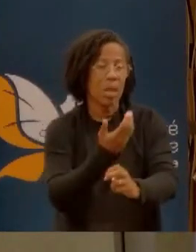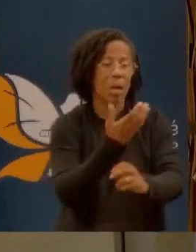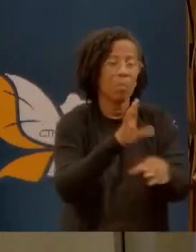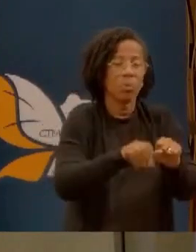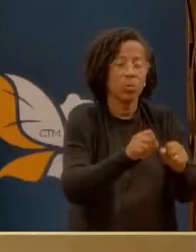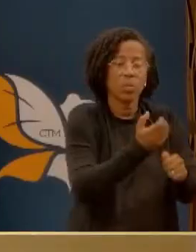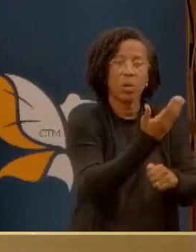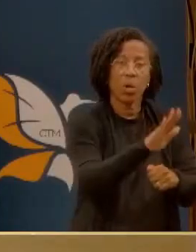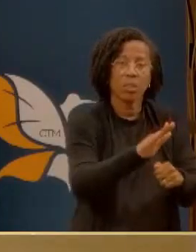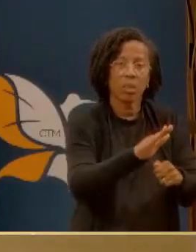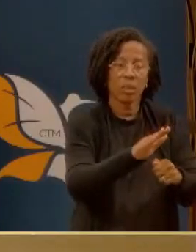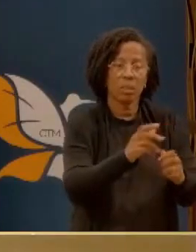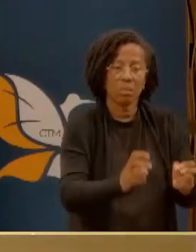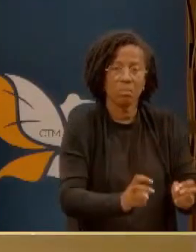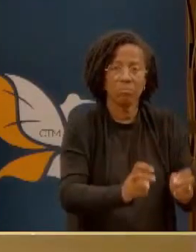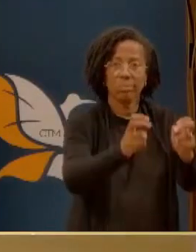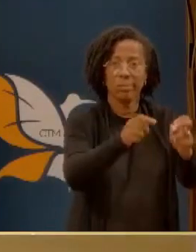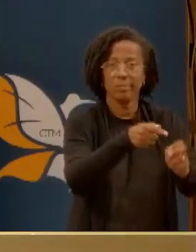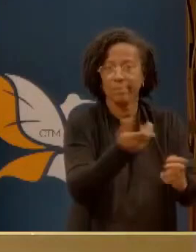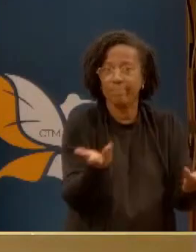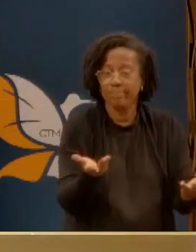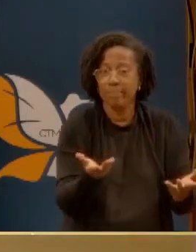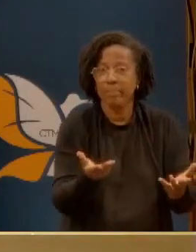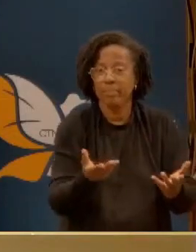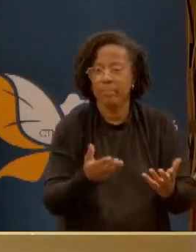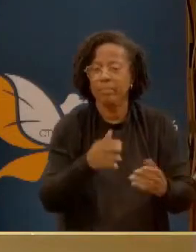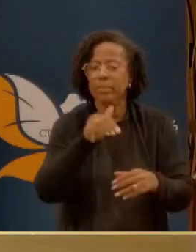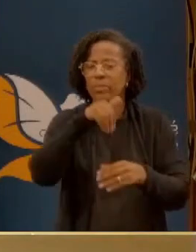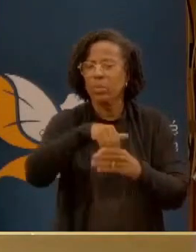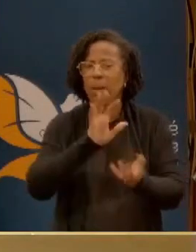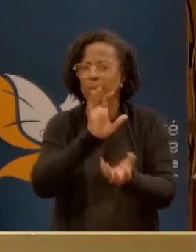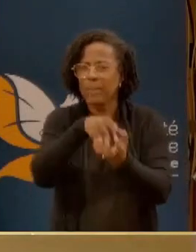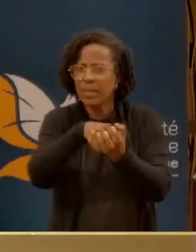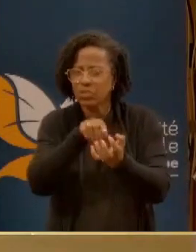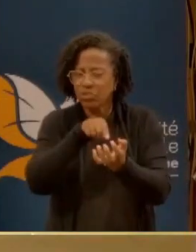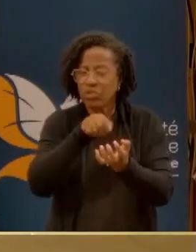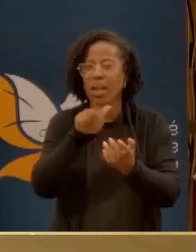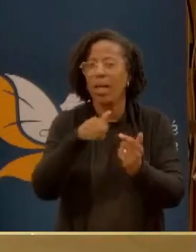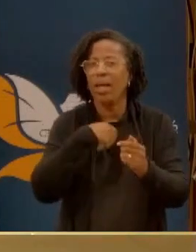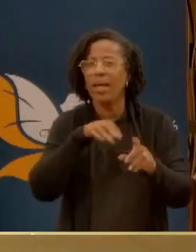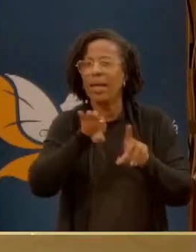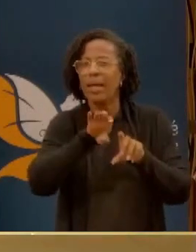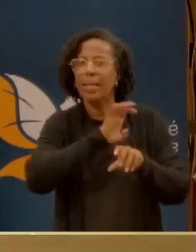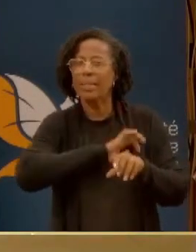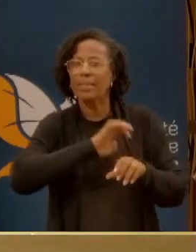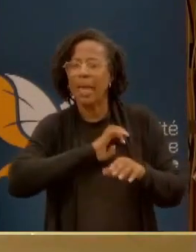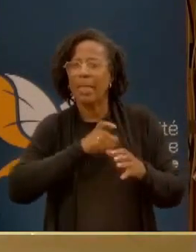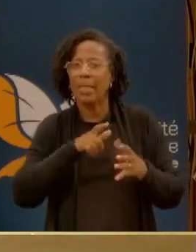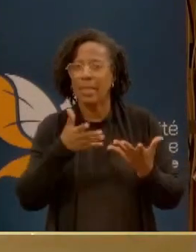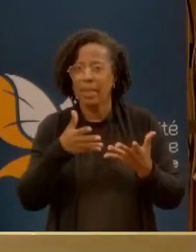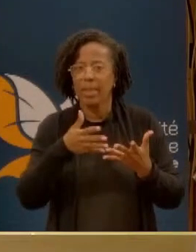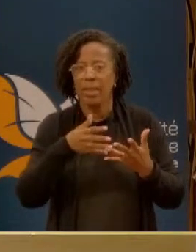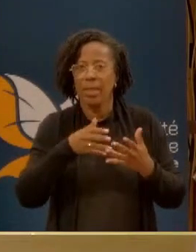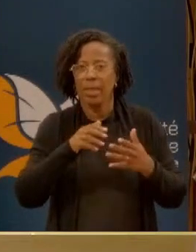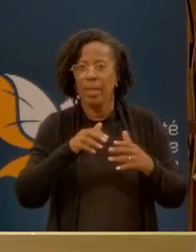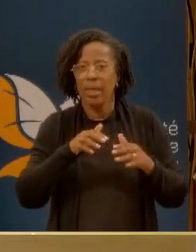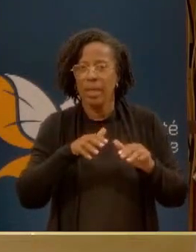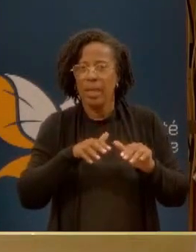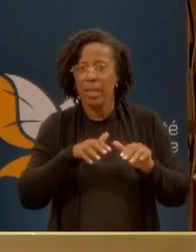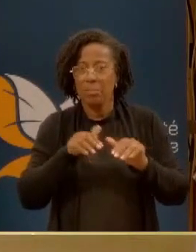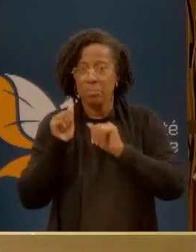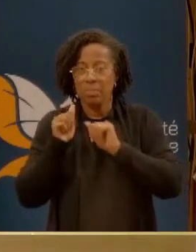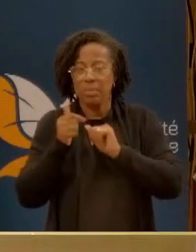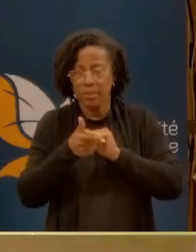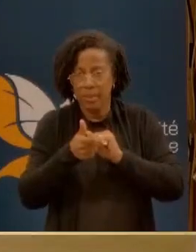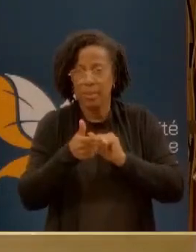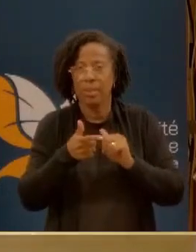Mais nous avons un piège dans lequel nous essayons de nous sortir, je ne sais pas si on ne va pas le recréer. Parce que pour